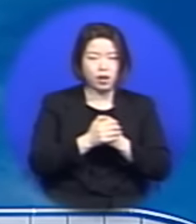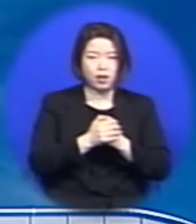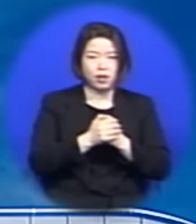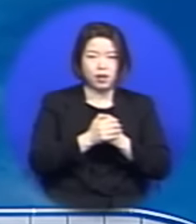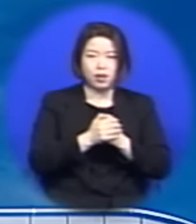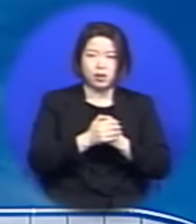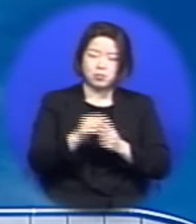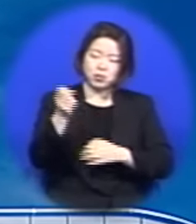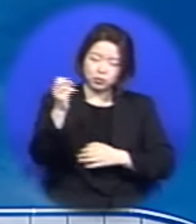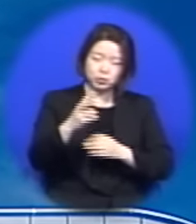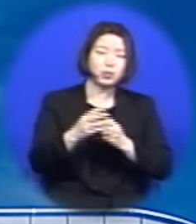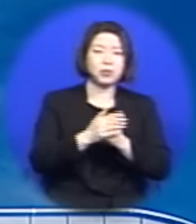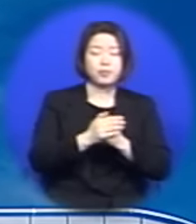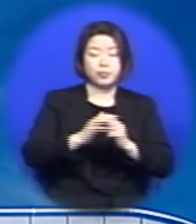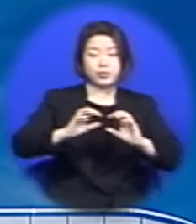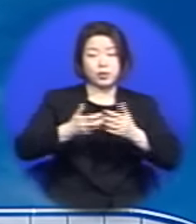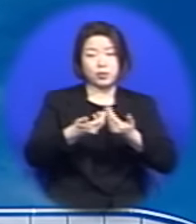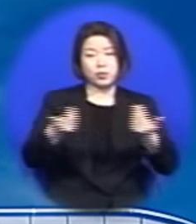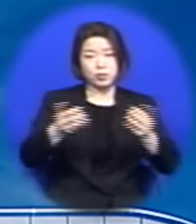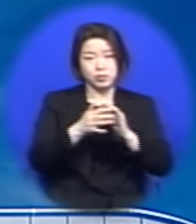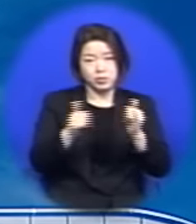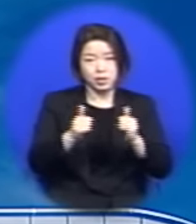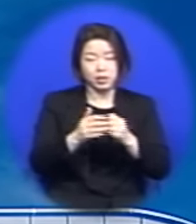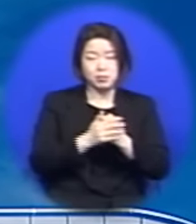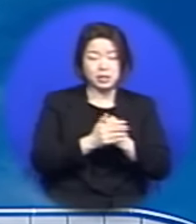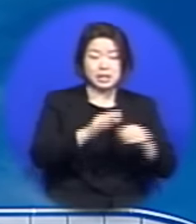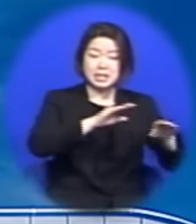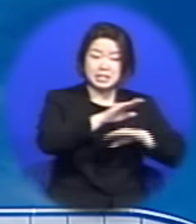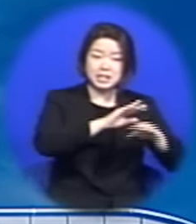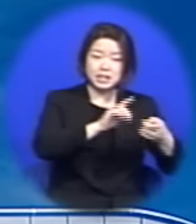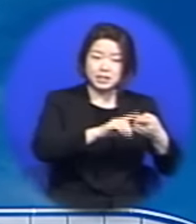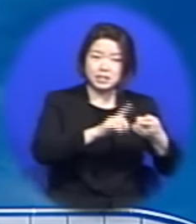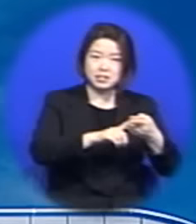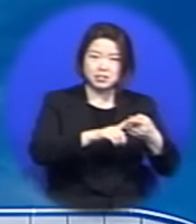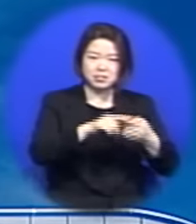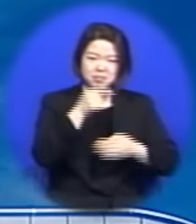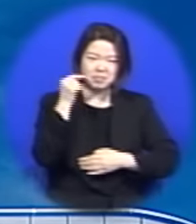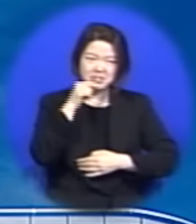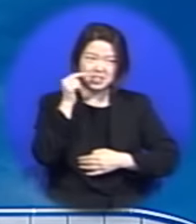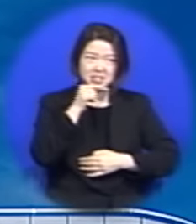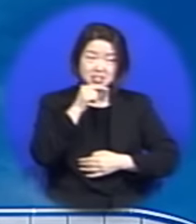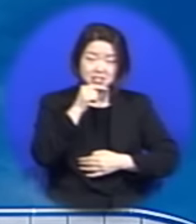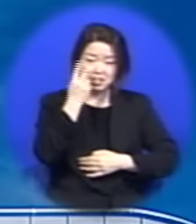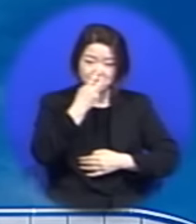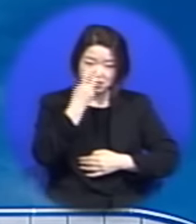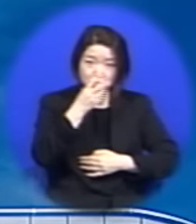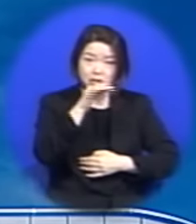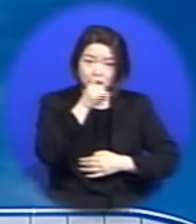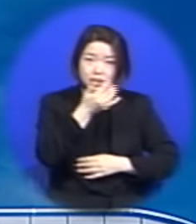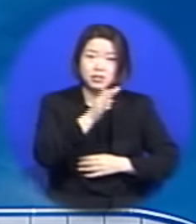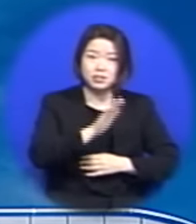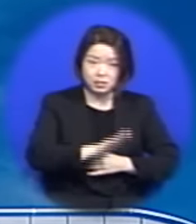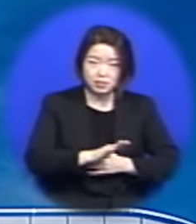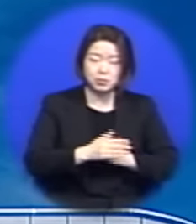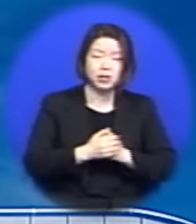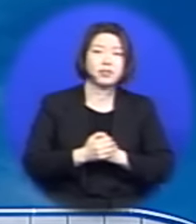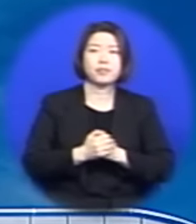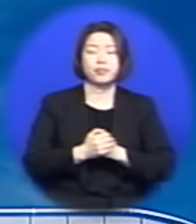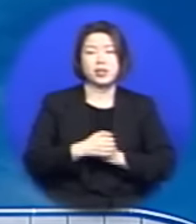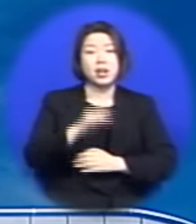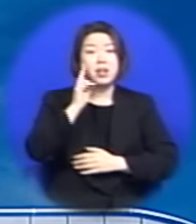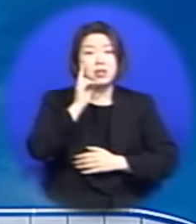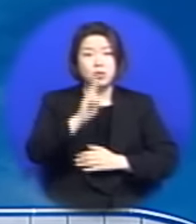해요 고인이 차에 대해서는 얼마나 까다로운 사람인지 모르겠는데